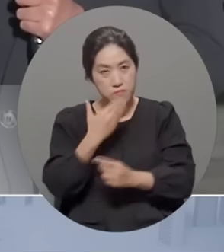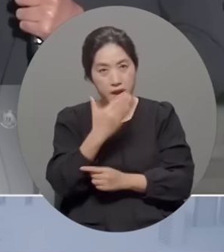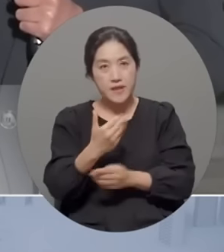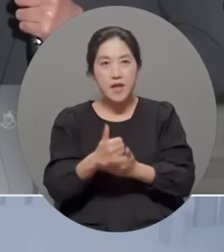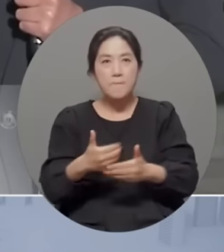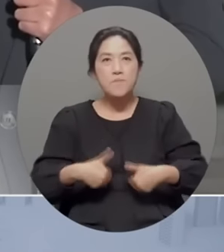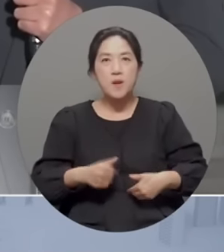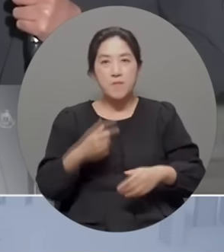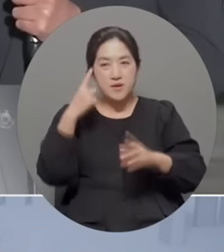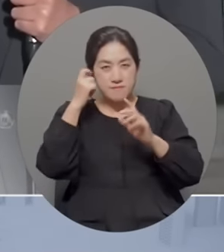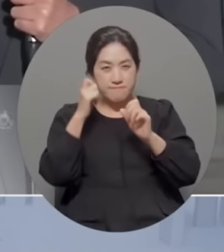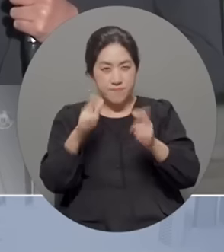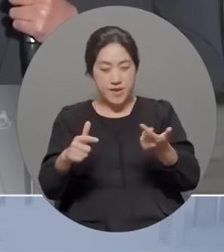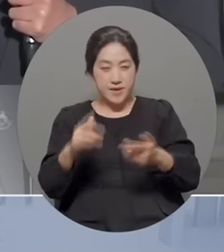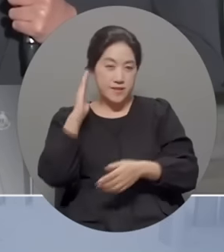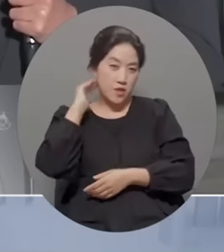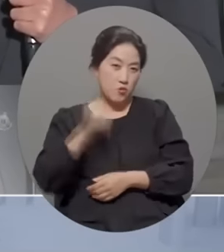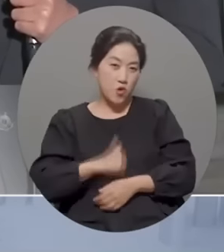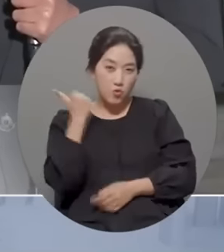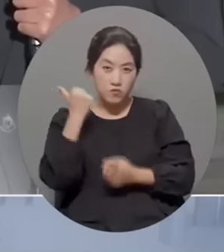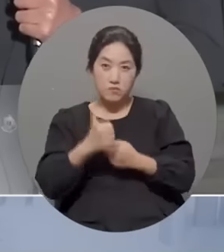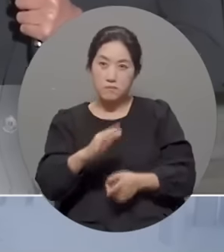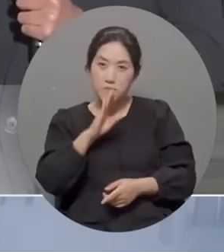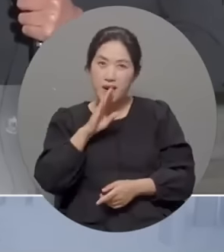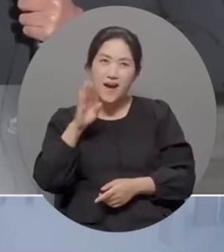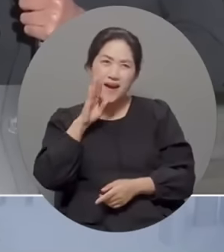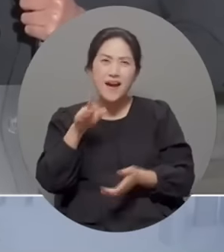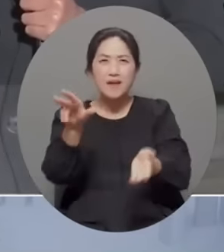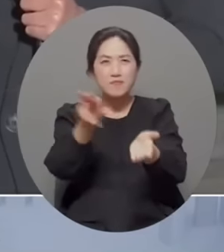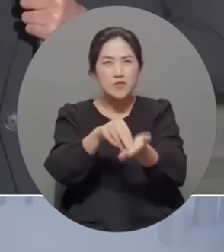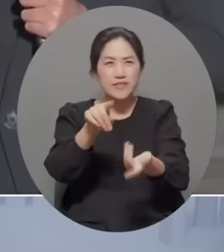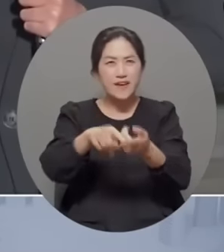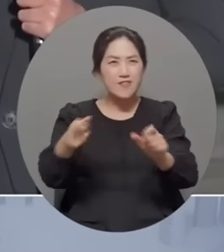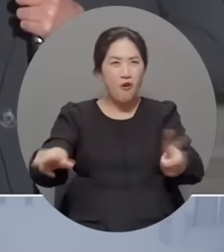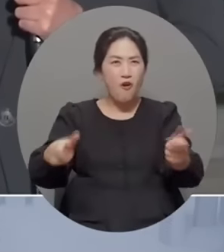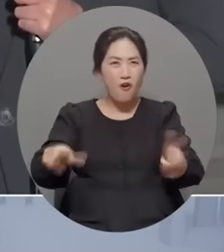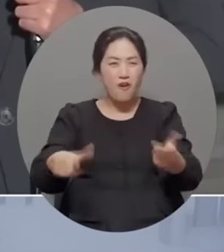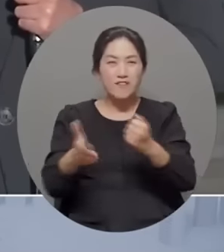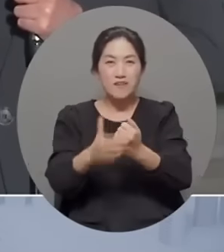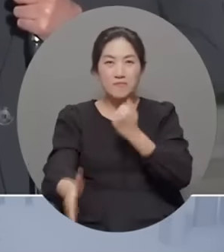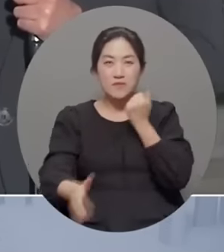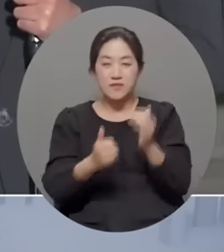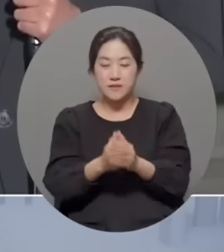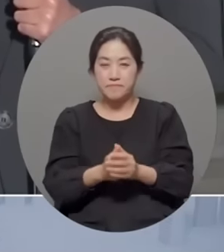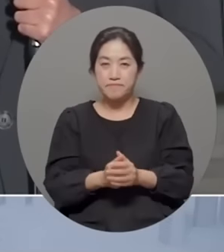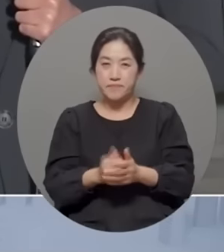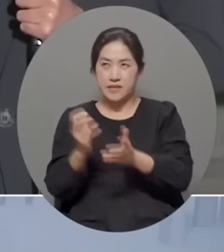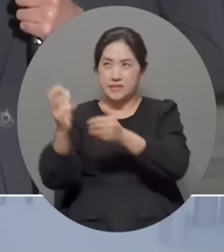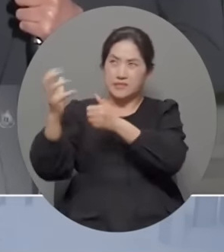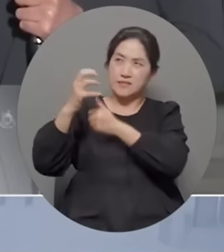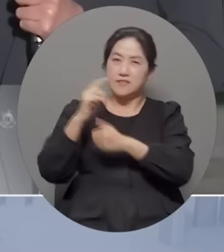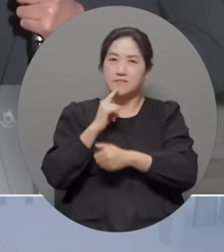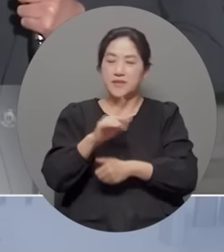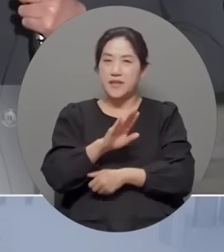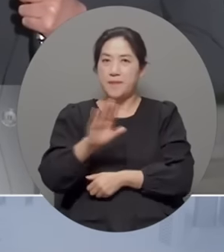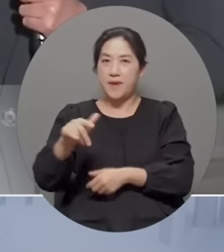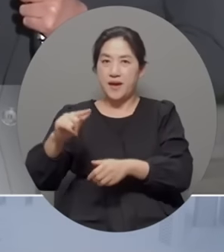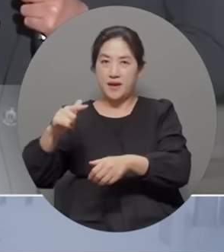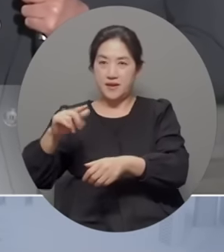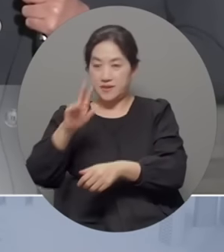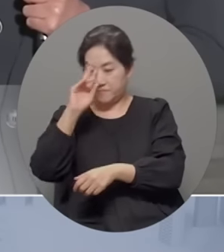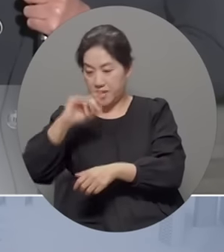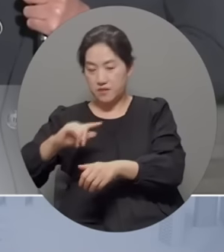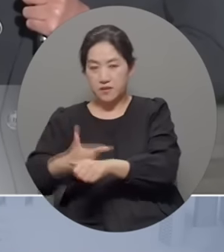핵심 쟁점인 대통령 경로에 대한 진술이 엇갈리기 때문입니다. 외압 의혹을 폭로한 박 대령은 김 사령관이